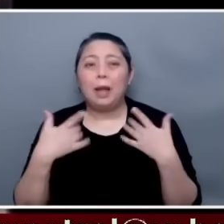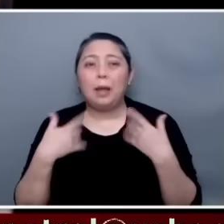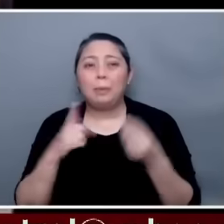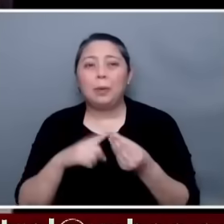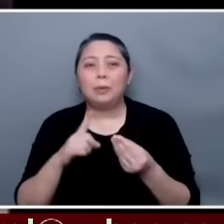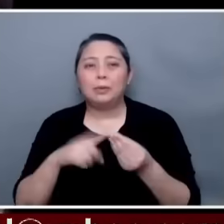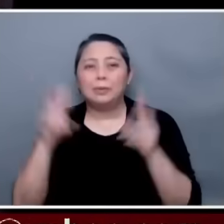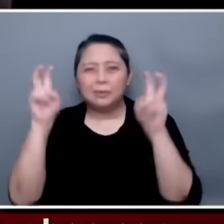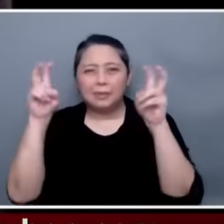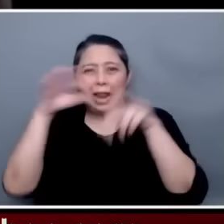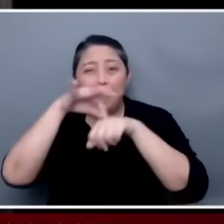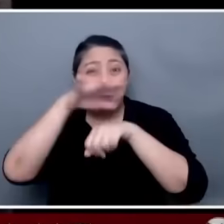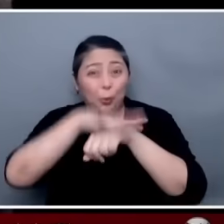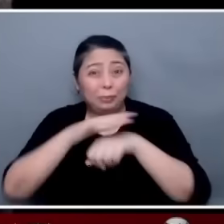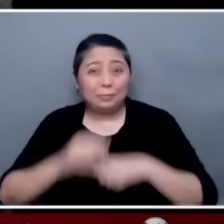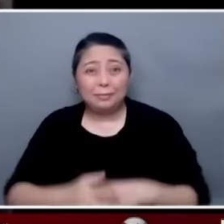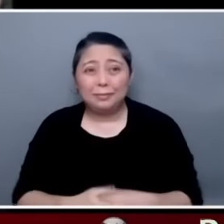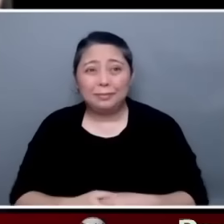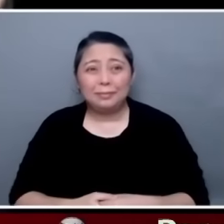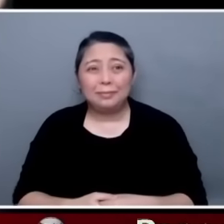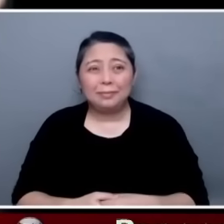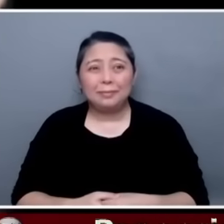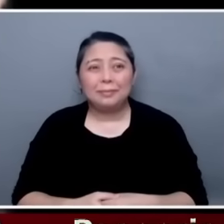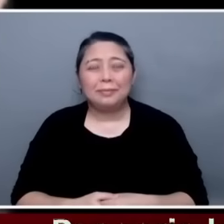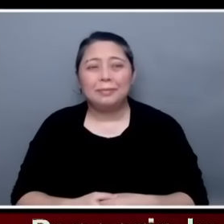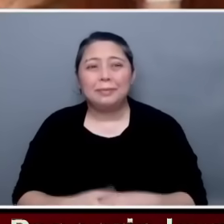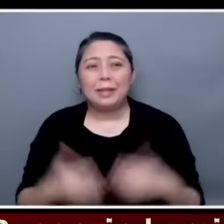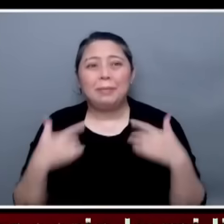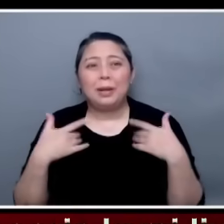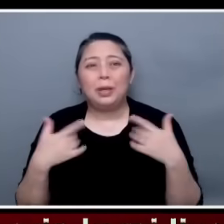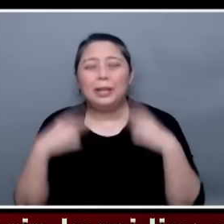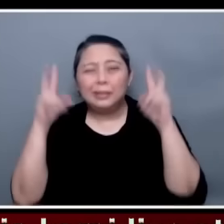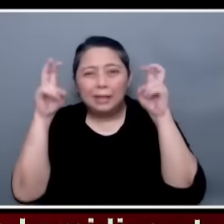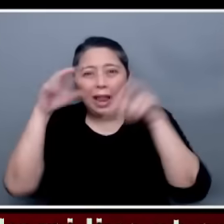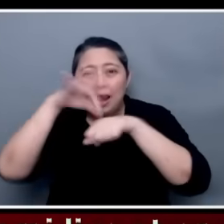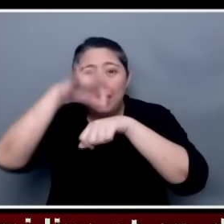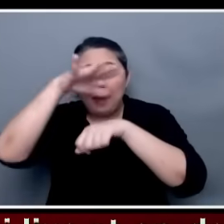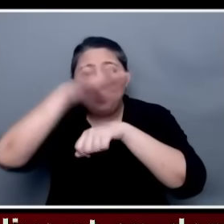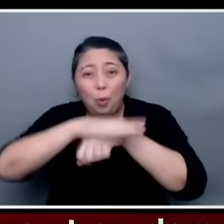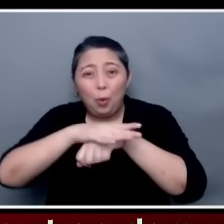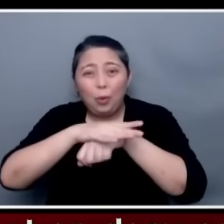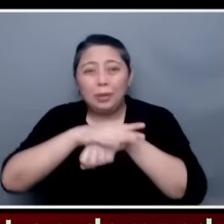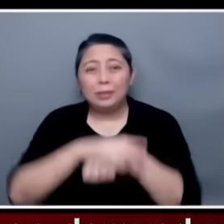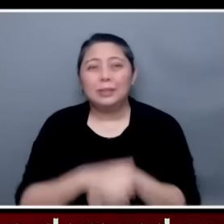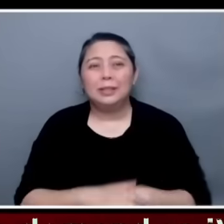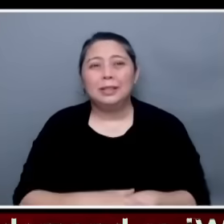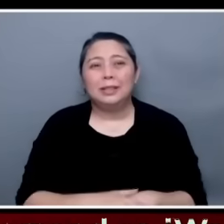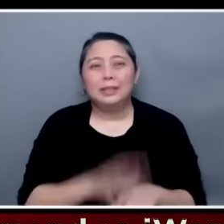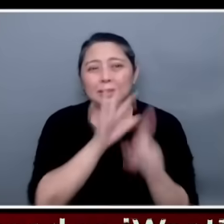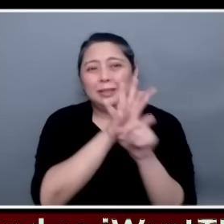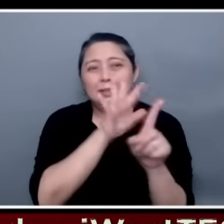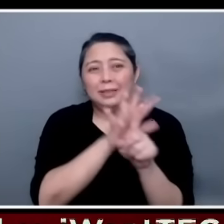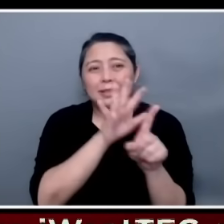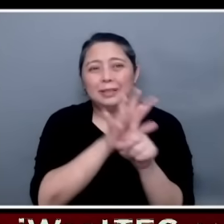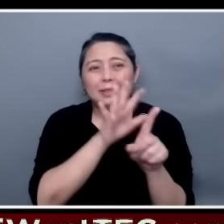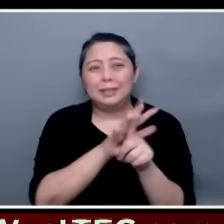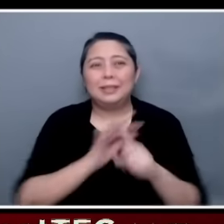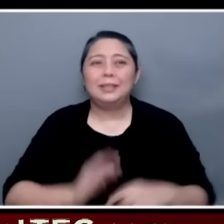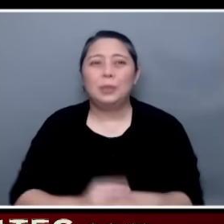lamo. Samantala, patuloy ang lamok craze ni Wamos Cruz.